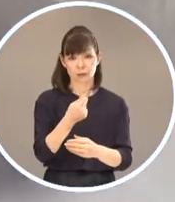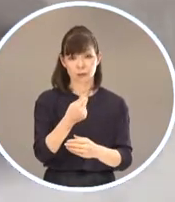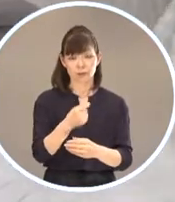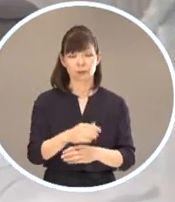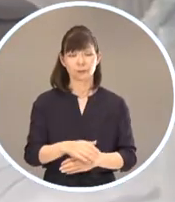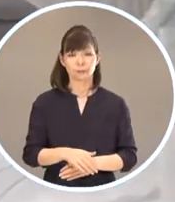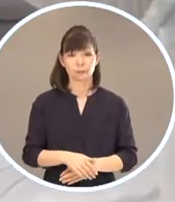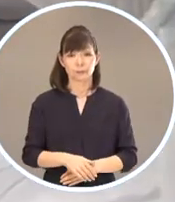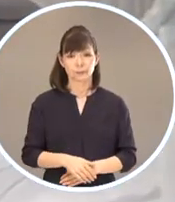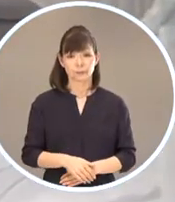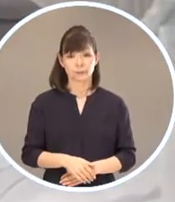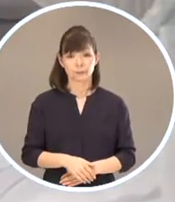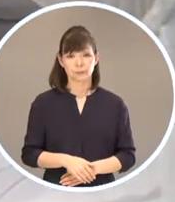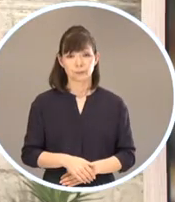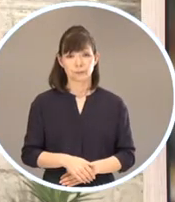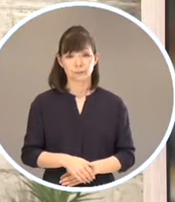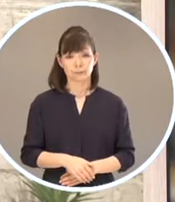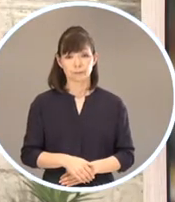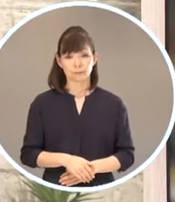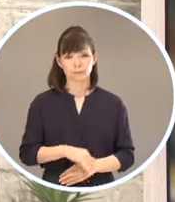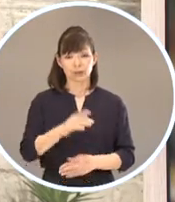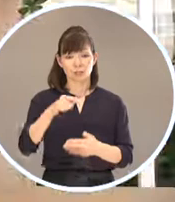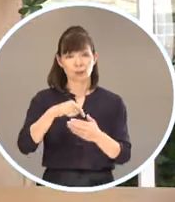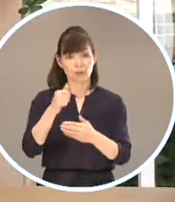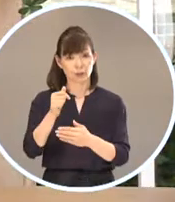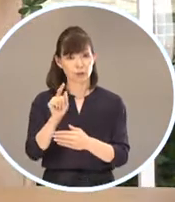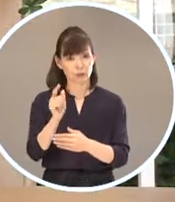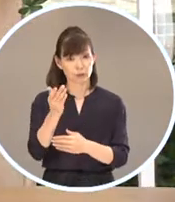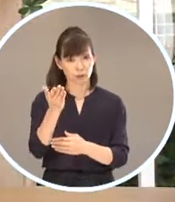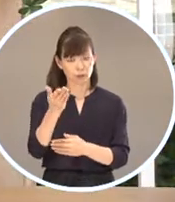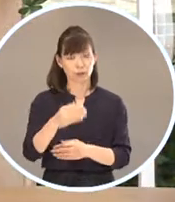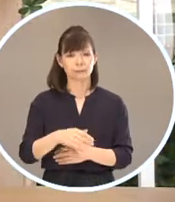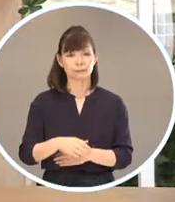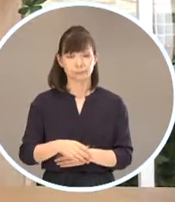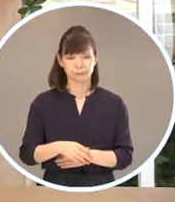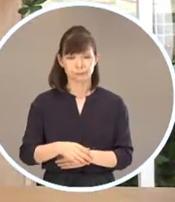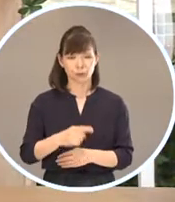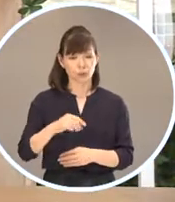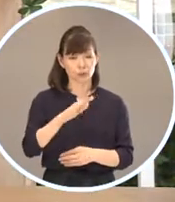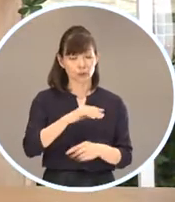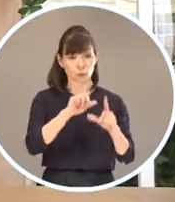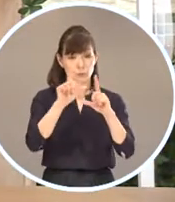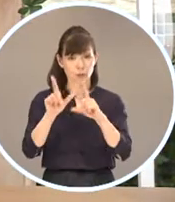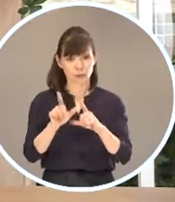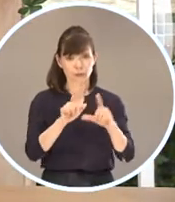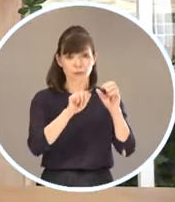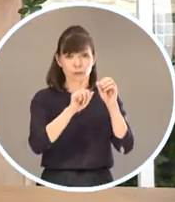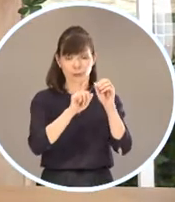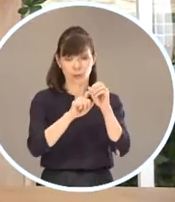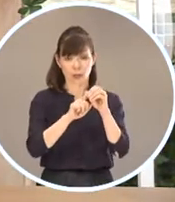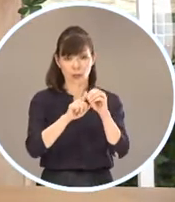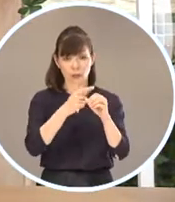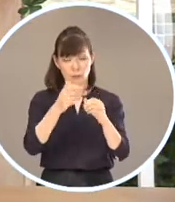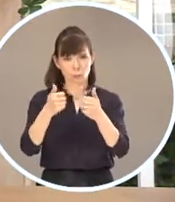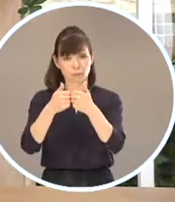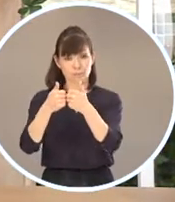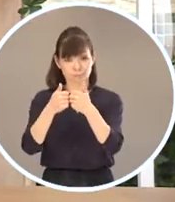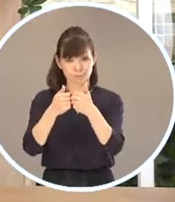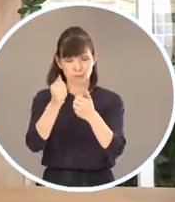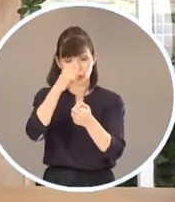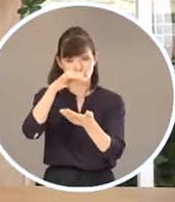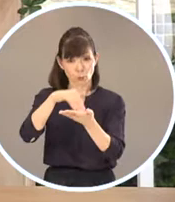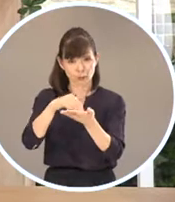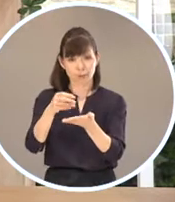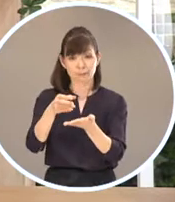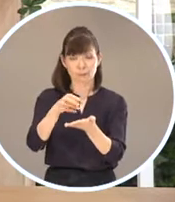います。 山内さんはいかがですか？ 私たちの、ね、生活のためにいろんな話が行われてですね、予算がついて